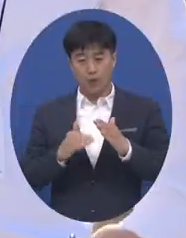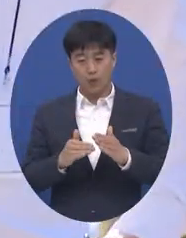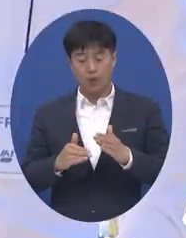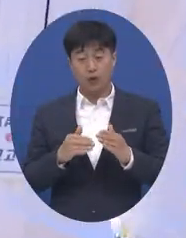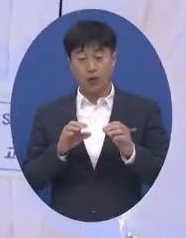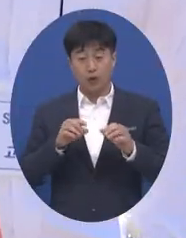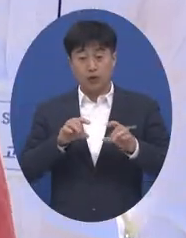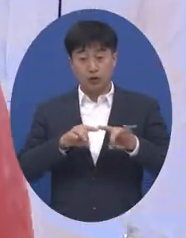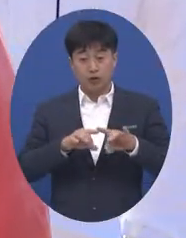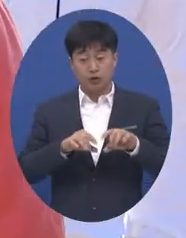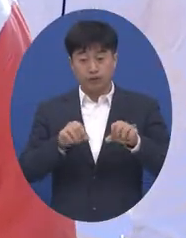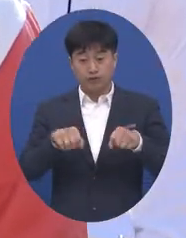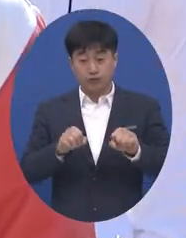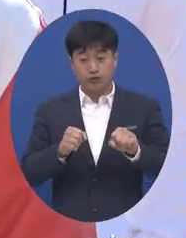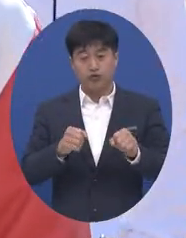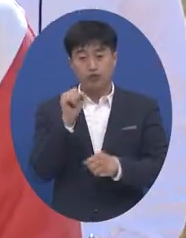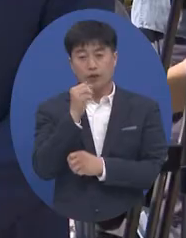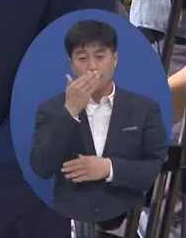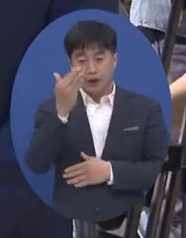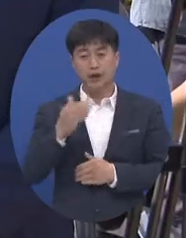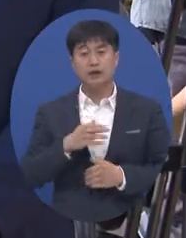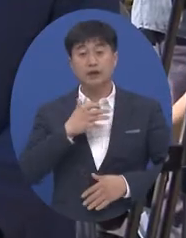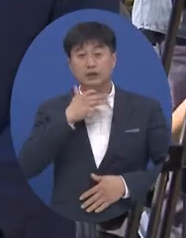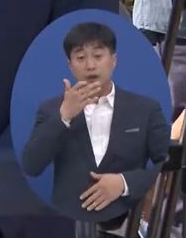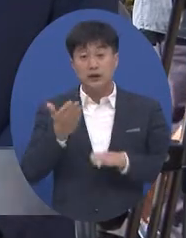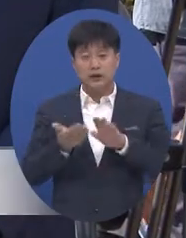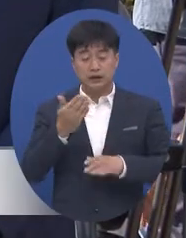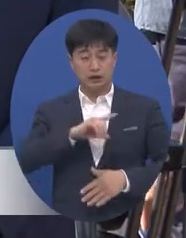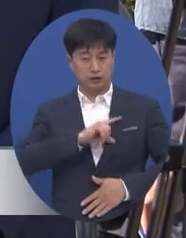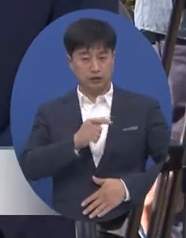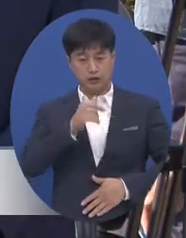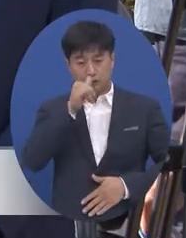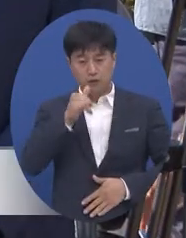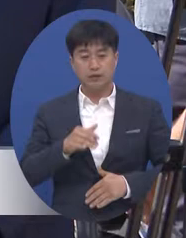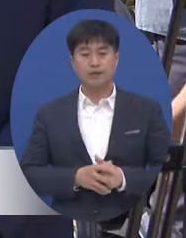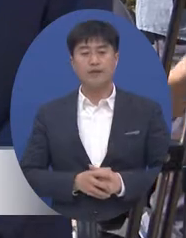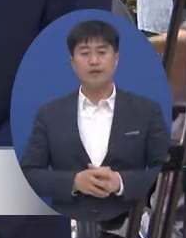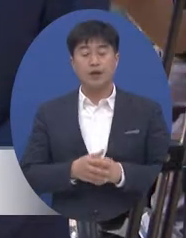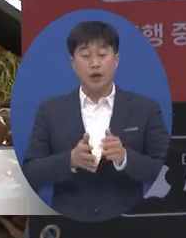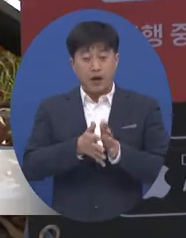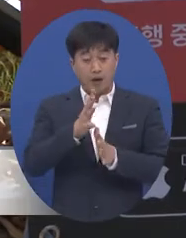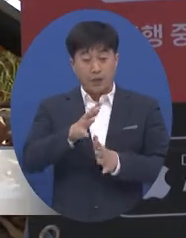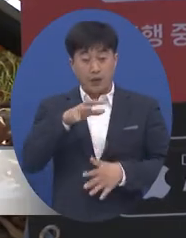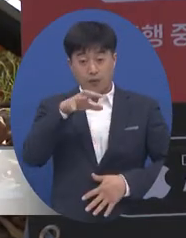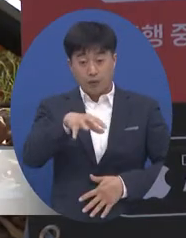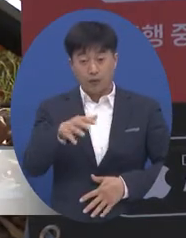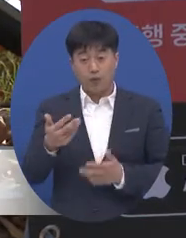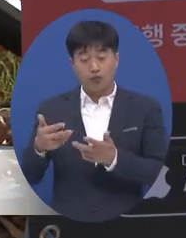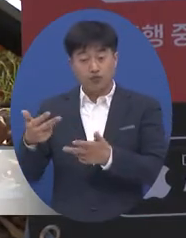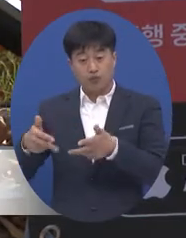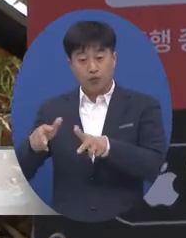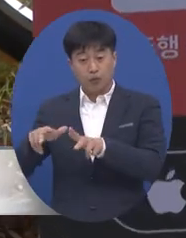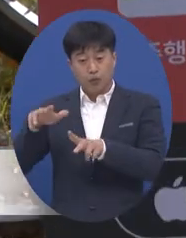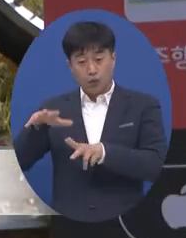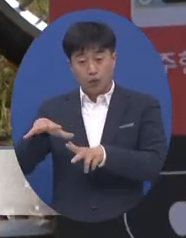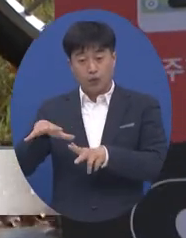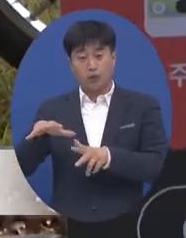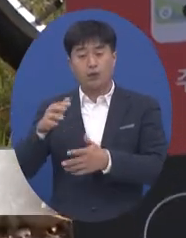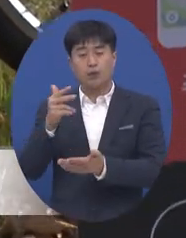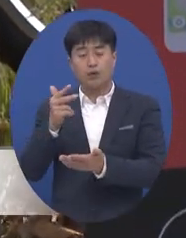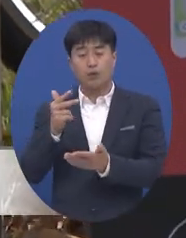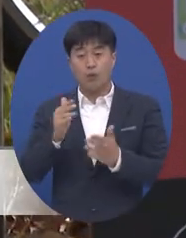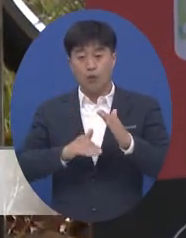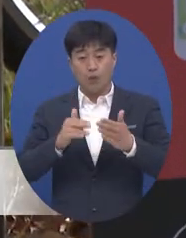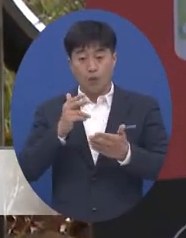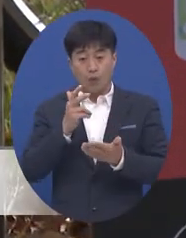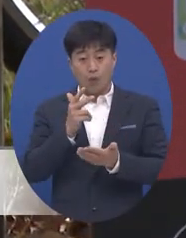이용 대상은 운전 면허가 있는 만 18세 이상, 아파트 단지 진출입로와 동탄역 등 공유 주차장에서 애플리케이션을 통해 대여할 수